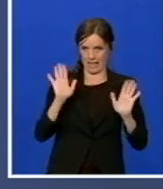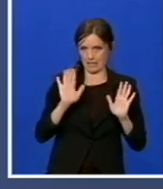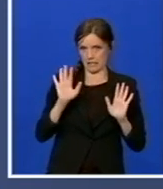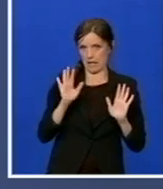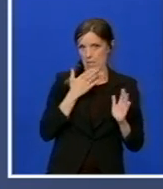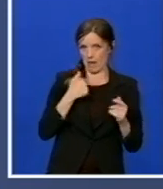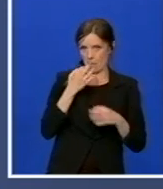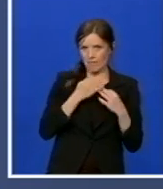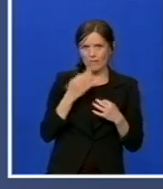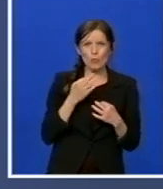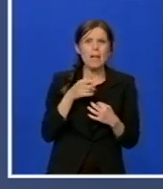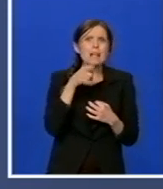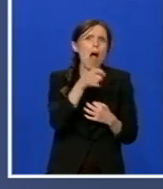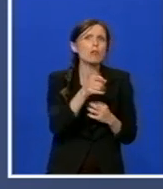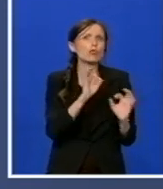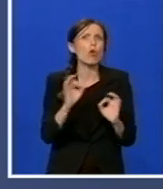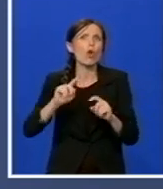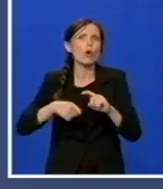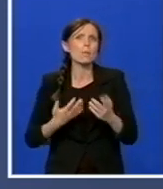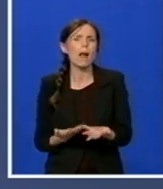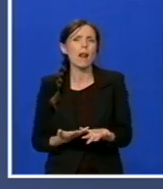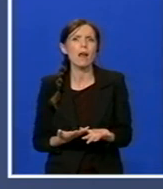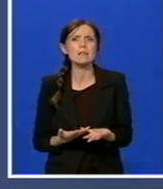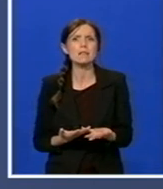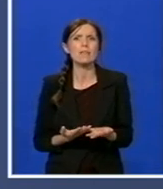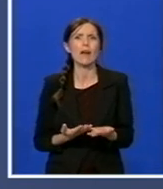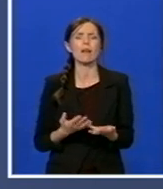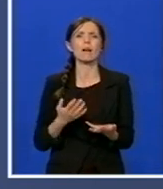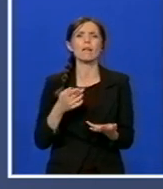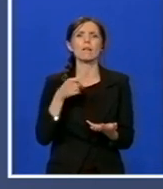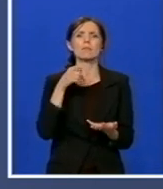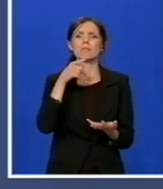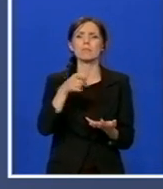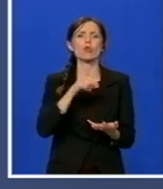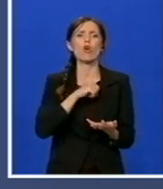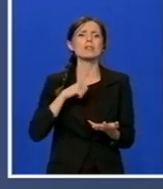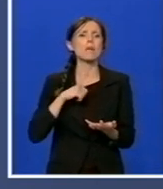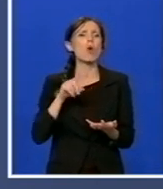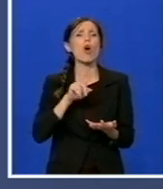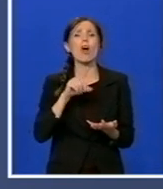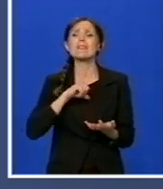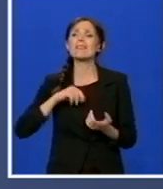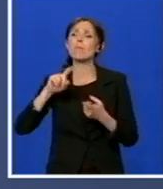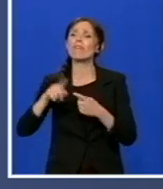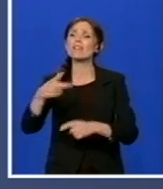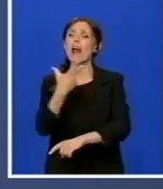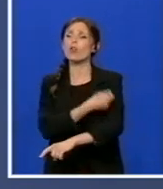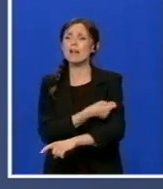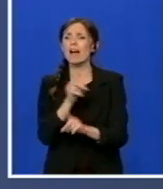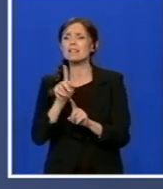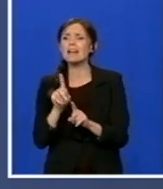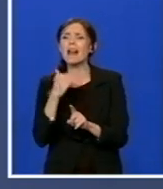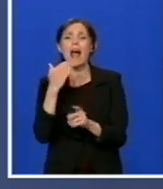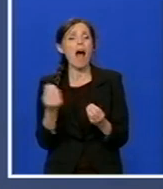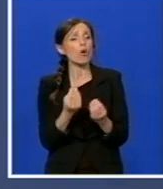jedna od rutinskih aktivnosti koje se sprovodi ne samo kada je u pitanju vakcinacije, nego različite vrste preventivnih mera, prosto